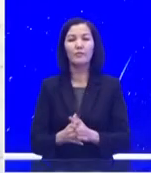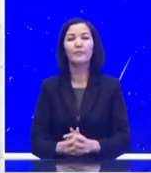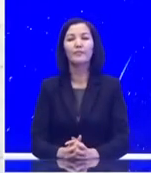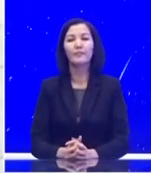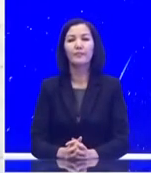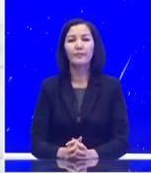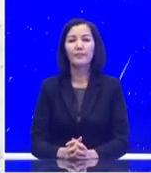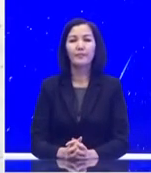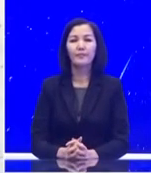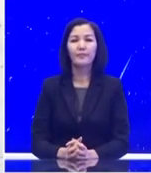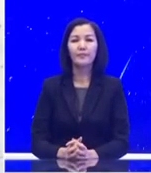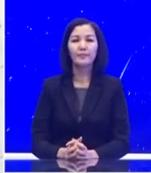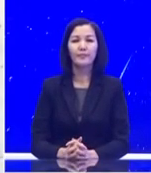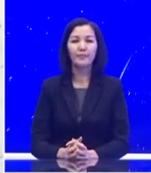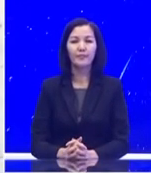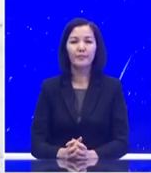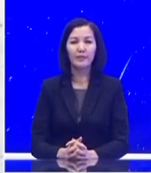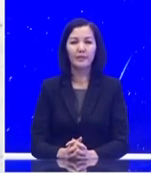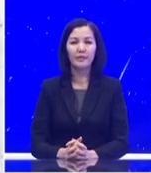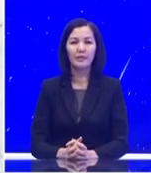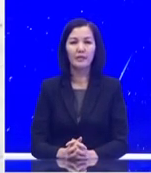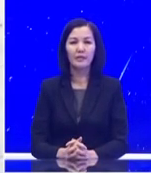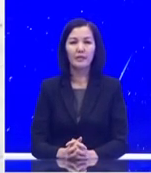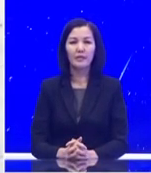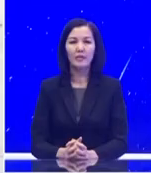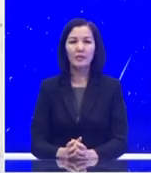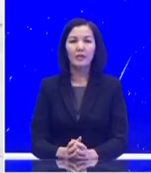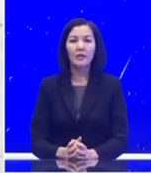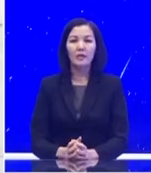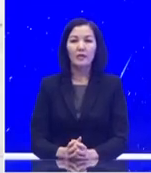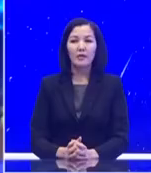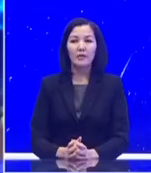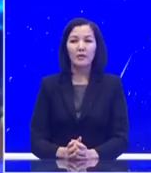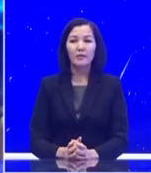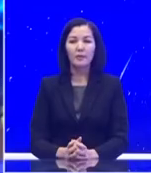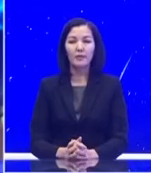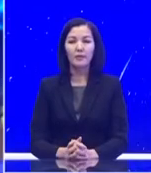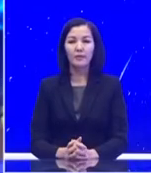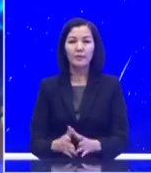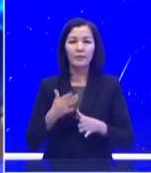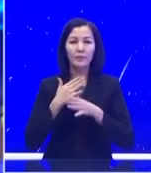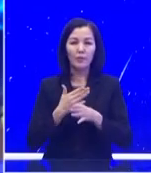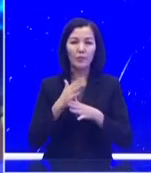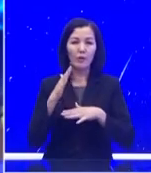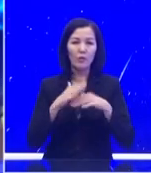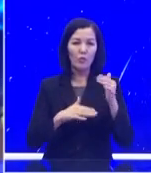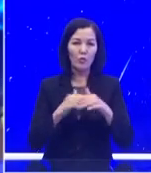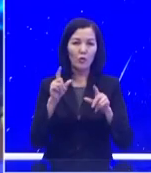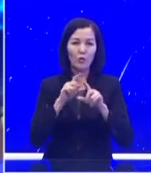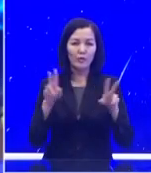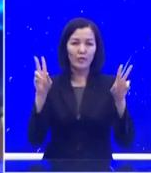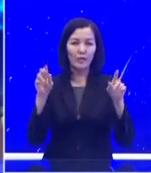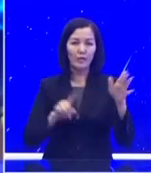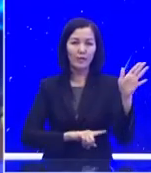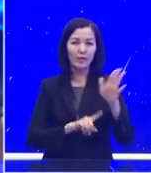Рахат Рахымжанов, Айдос Қалиев, Жетісу арнасы, Сарқан ауданынан. Көмек қолы осындай атаумен